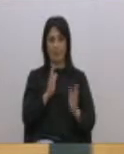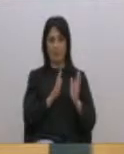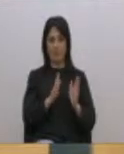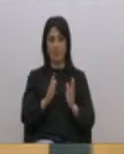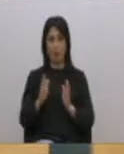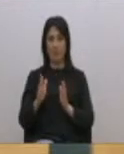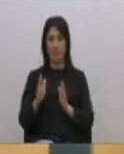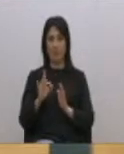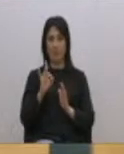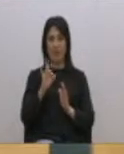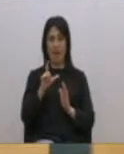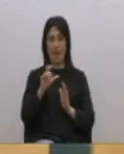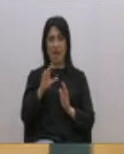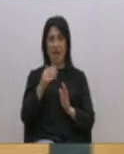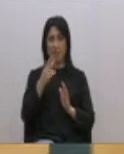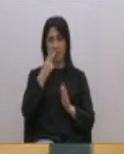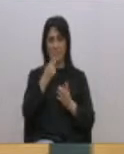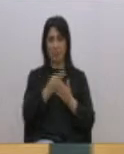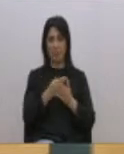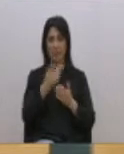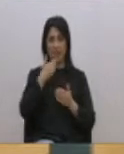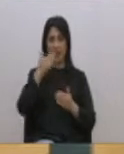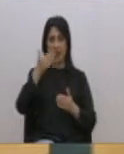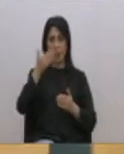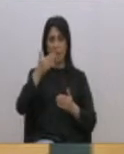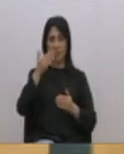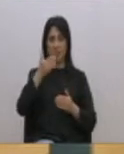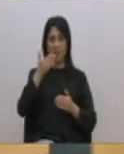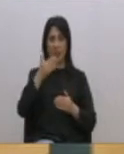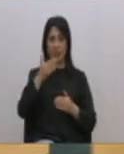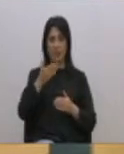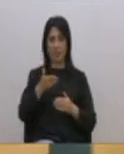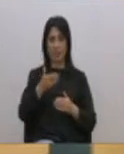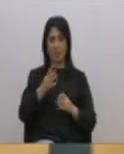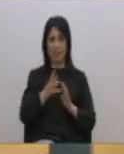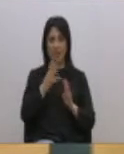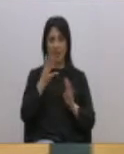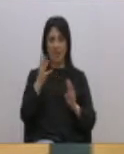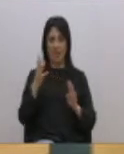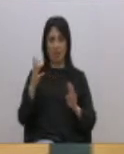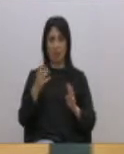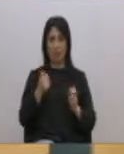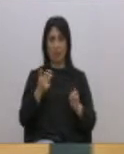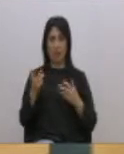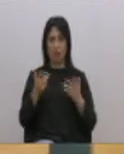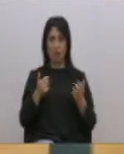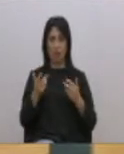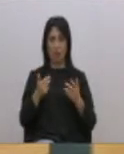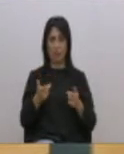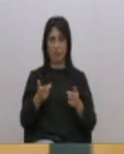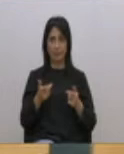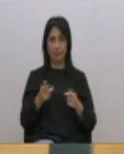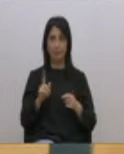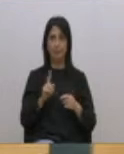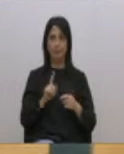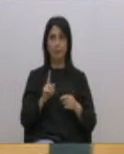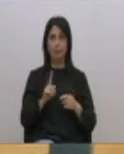მოწესრიგდეს რეგლამენტის მიხედვით გამომსვლელთა რიგითობა და რაოდენობითობა,